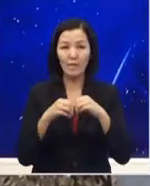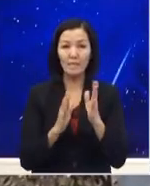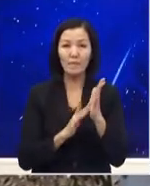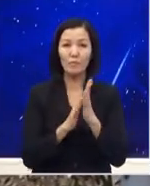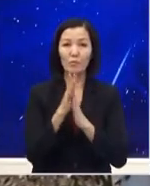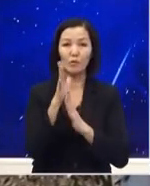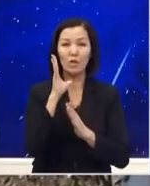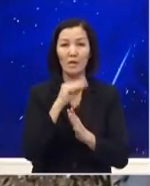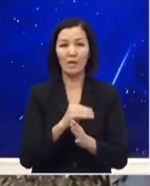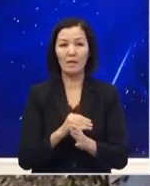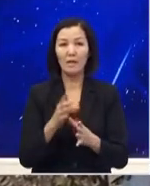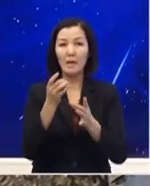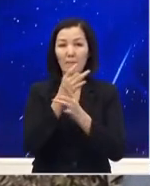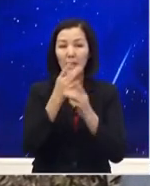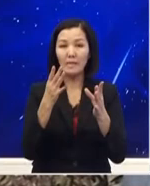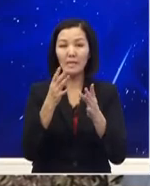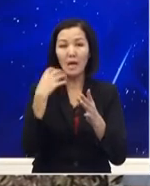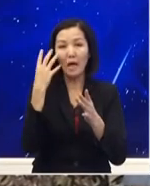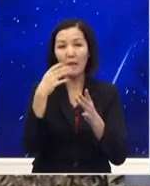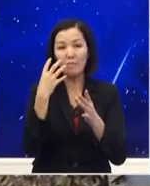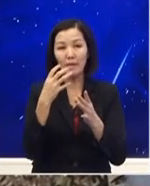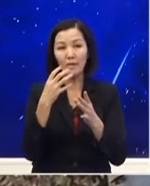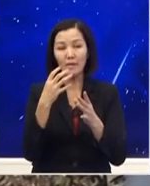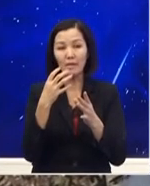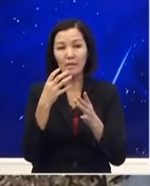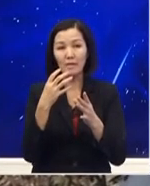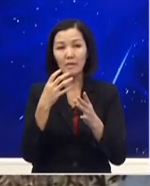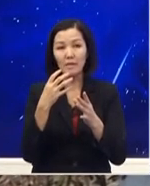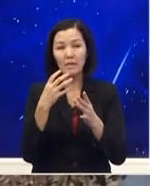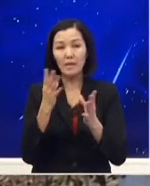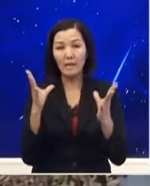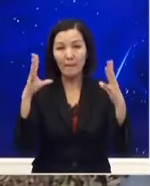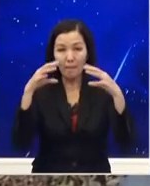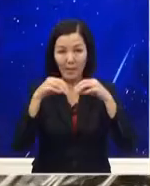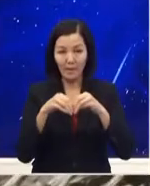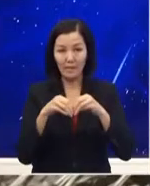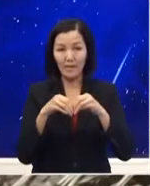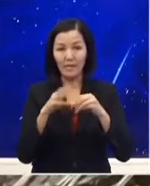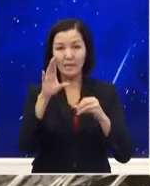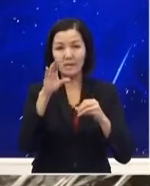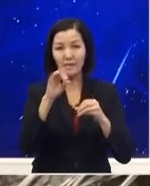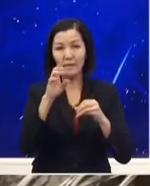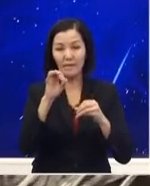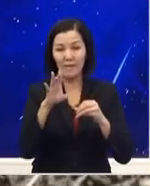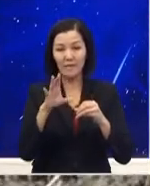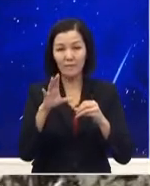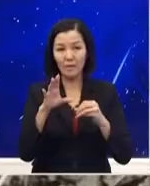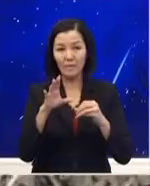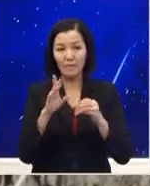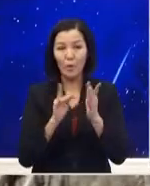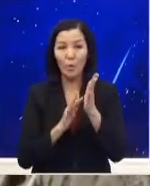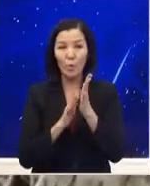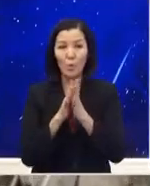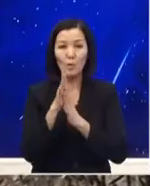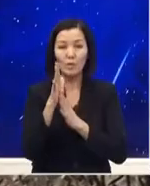Біз мәдени алманың бүршігін алып осыған оластырдық міне. Бұдан өскін өсіп